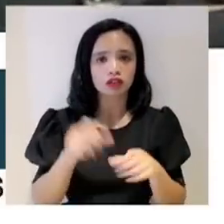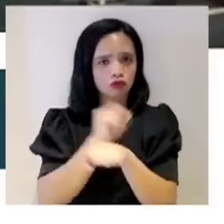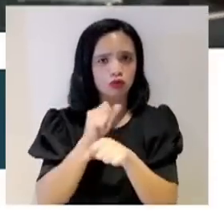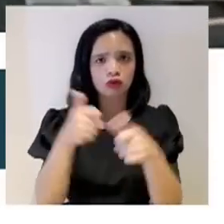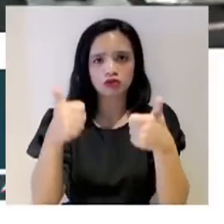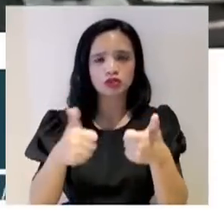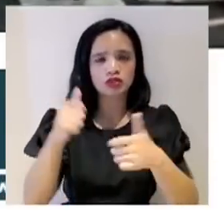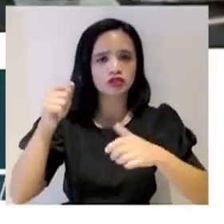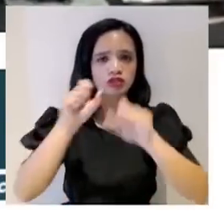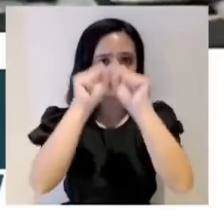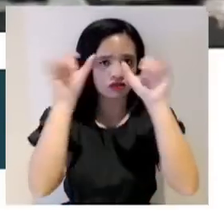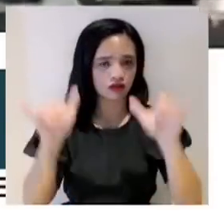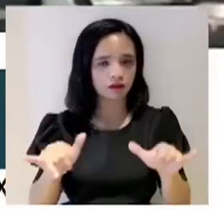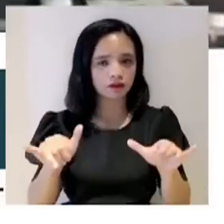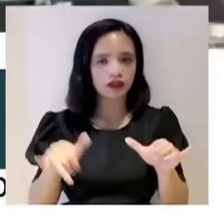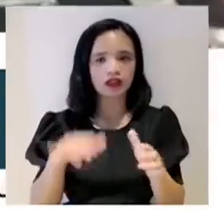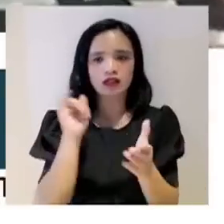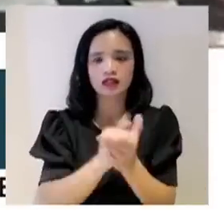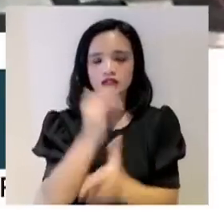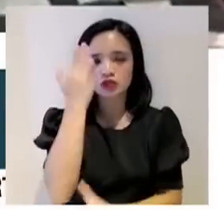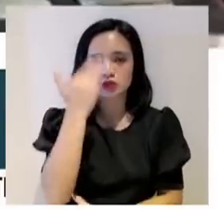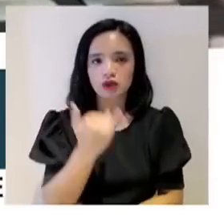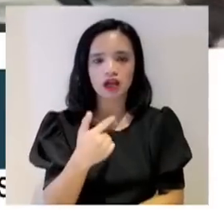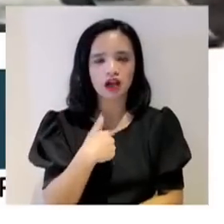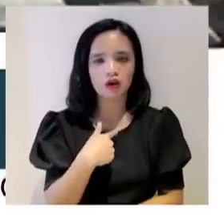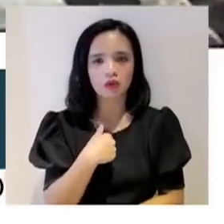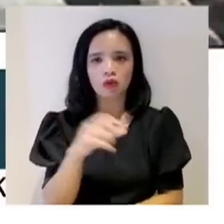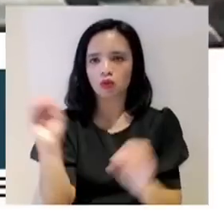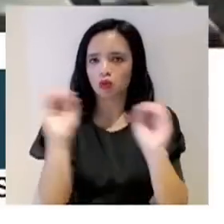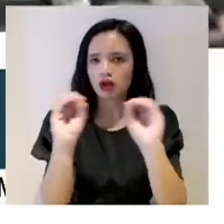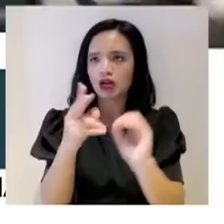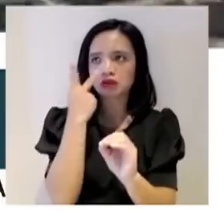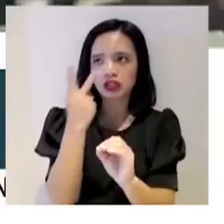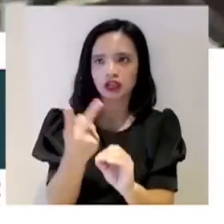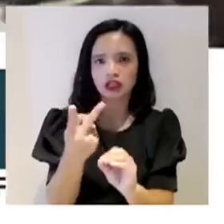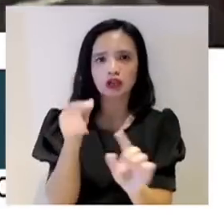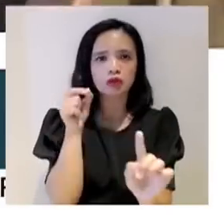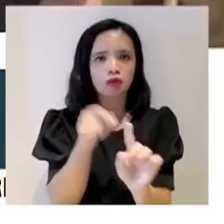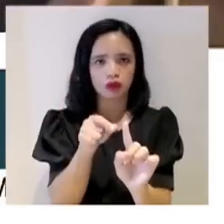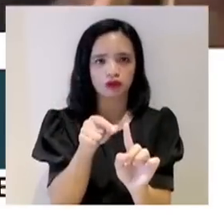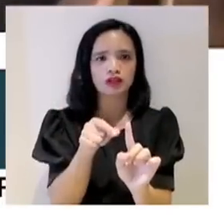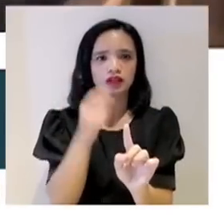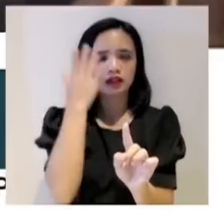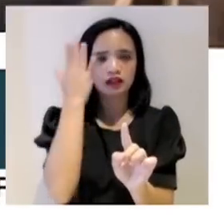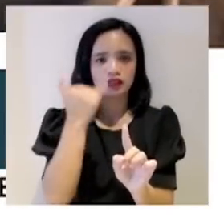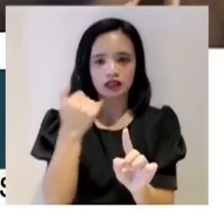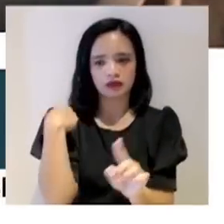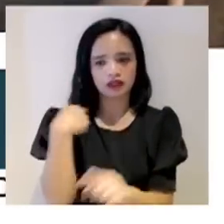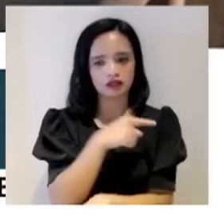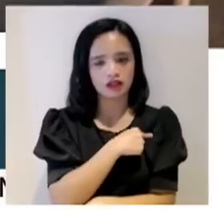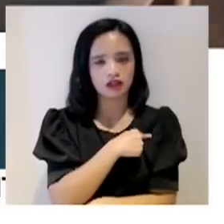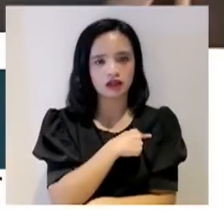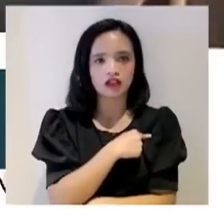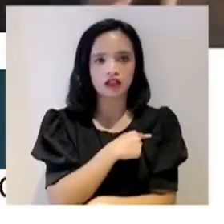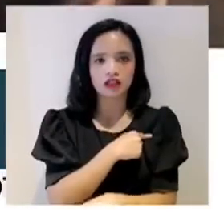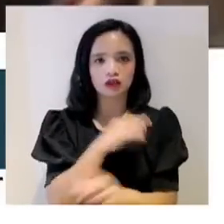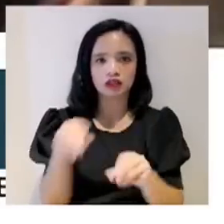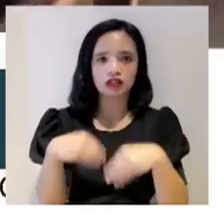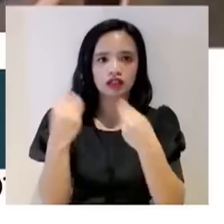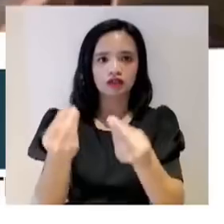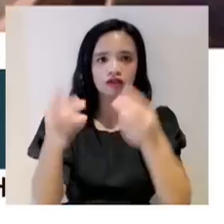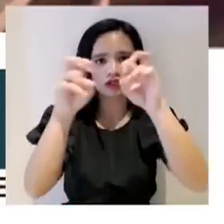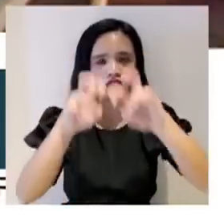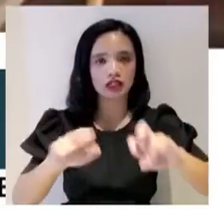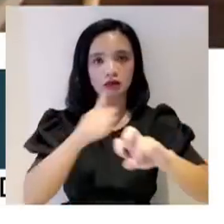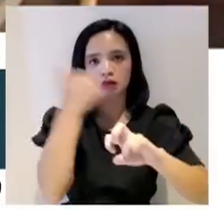Kaya hindi ko nakikita yung punto na dapat isurrender, ibigay pa natin yung pag-iimbestiga sa ibang lahi dahil